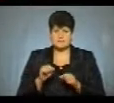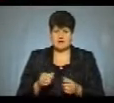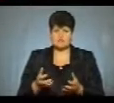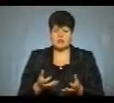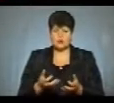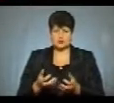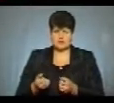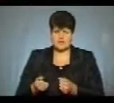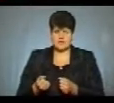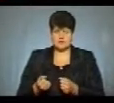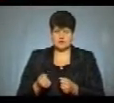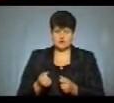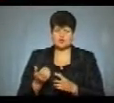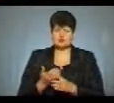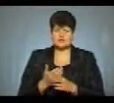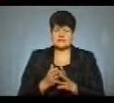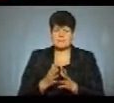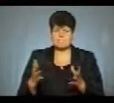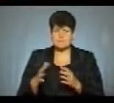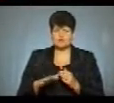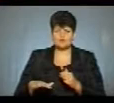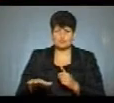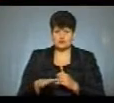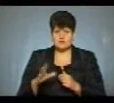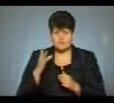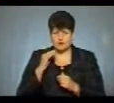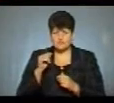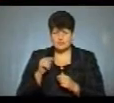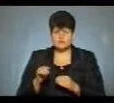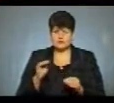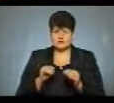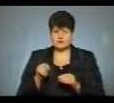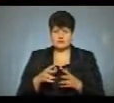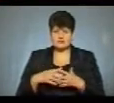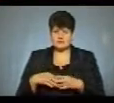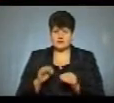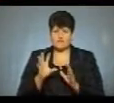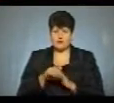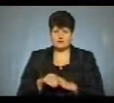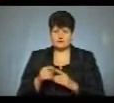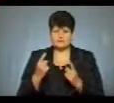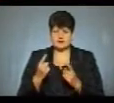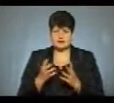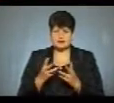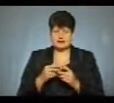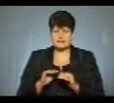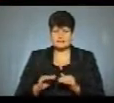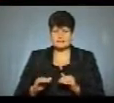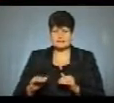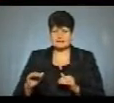отримання відповідну субсидію на більшу площу, враховуючи те, що до складу їх сімей входить достатньо велика кількість